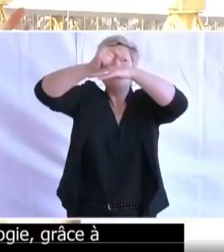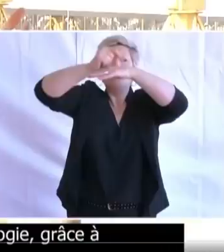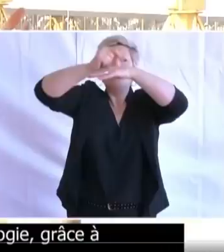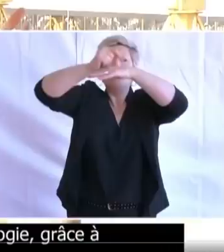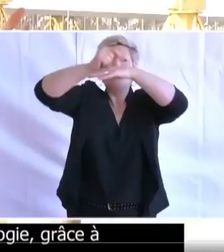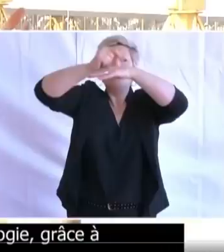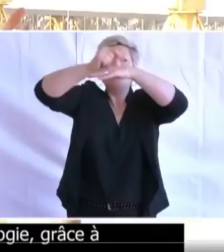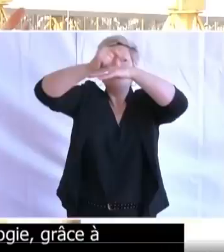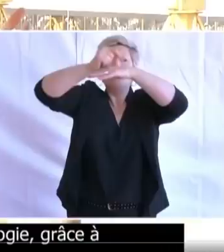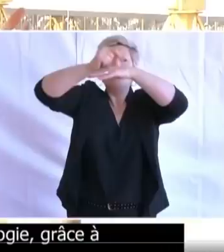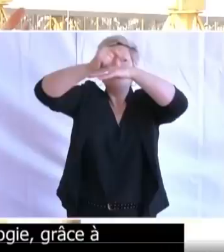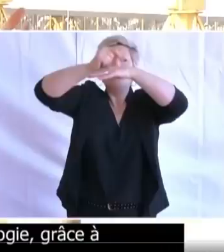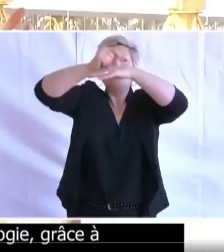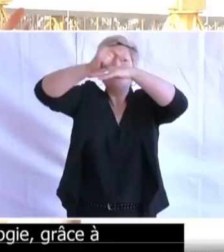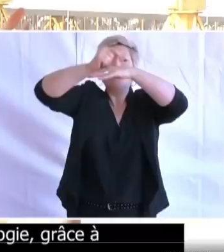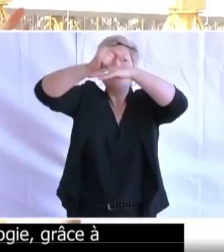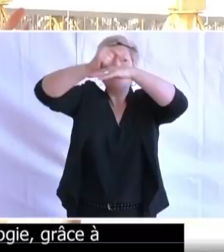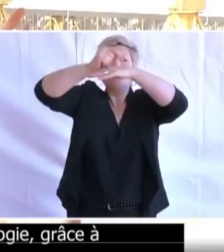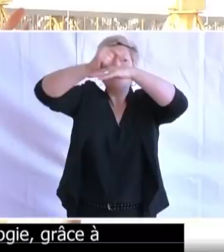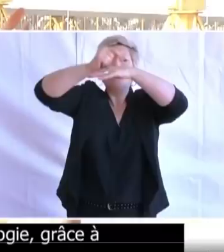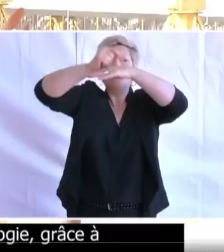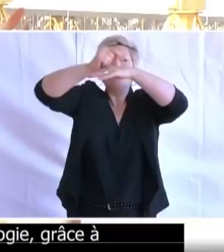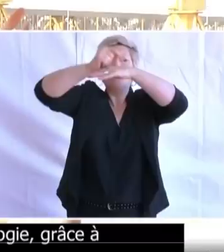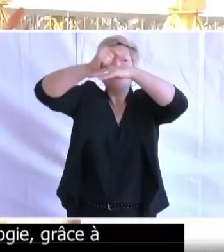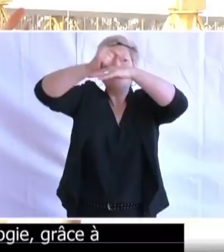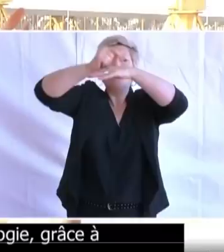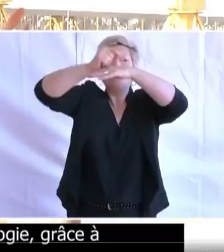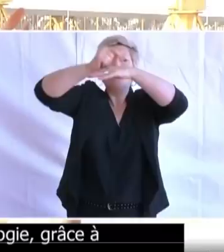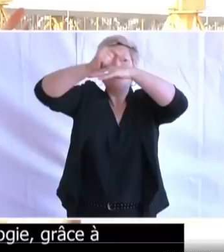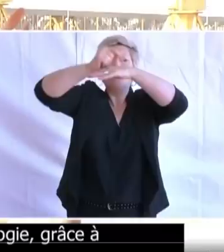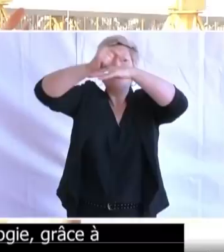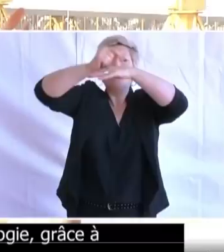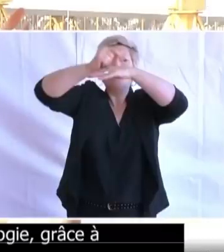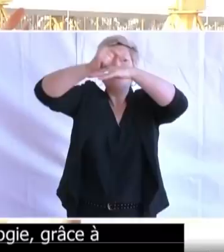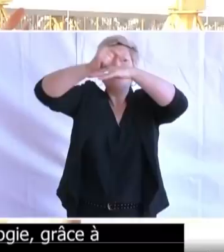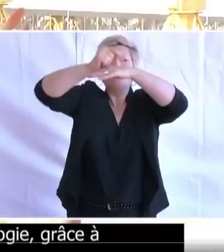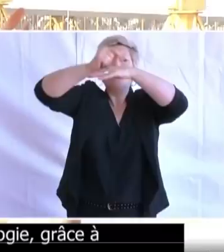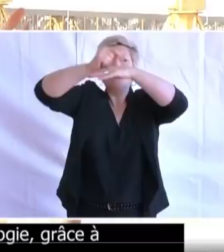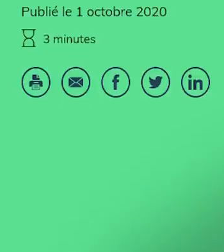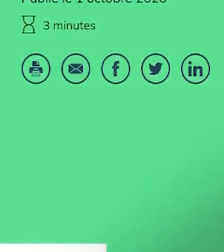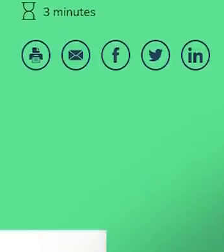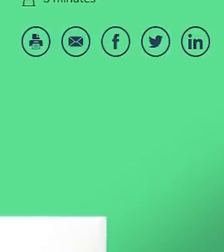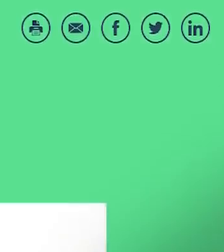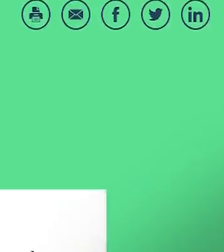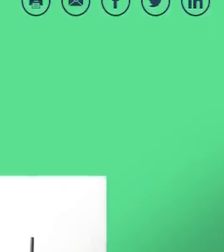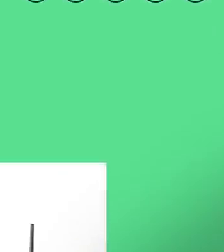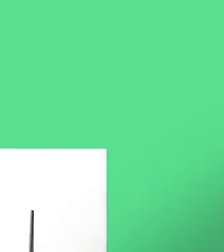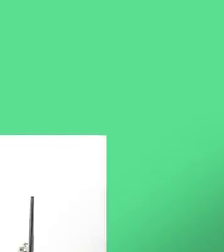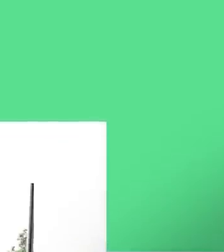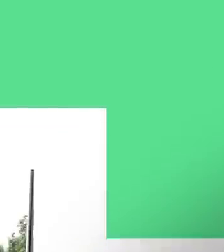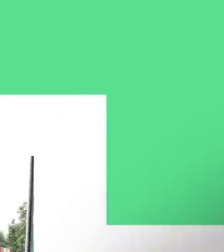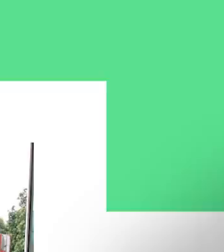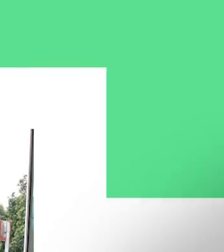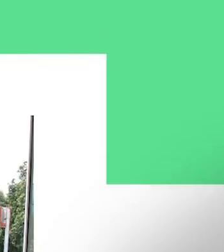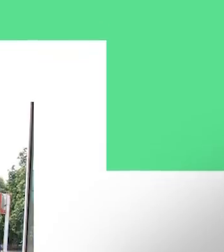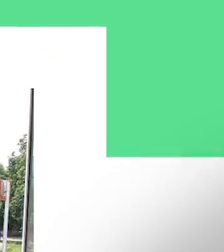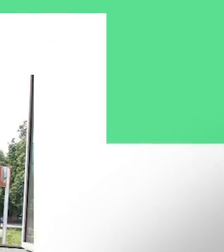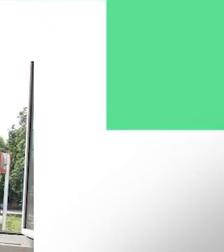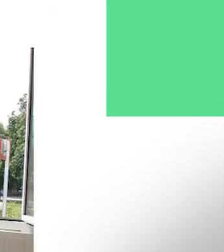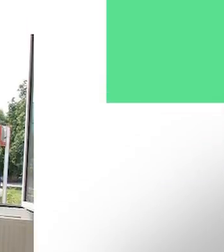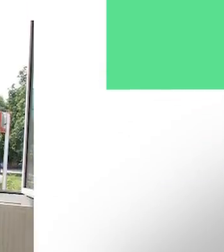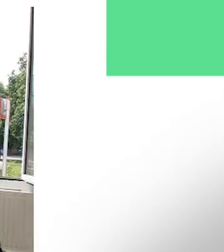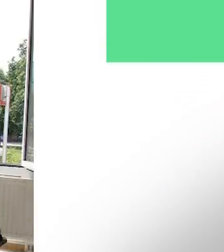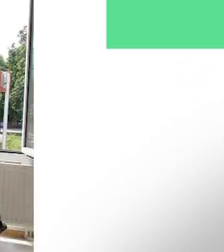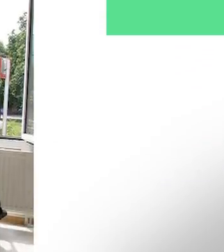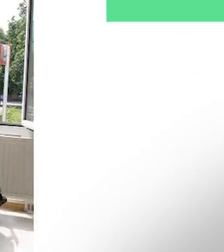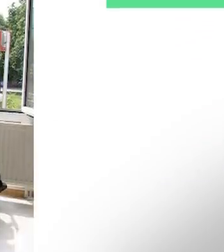va les payer? Typiquement, création d'une cinquième branche de la sécurité sociale autour de l'autonomie. Pour le coup, vieux projet de la sécurité sociale, hein, de créer